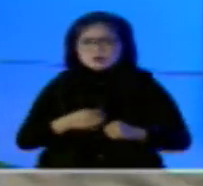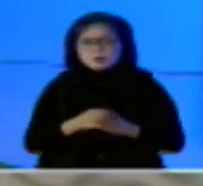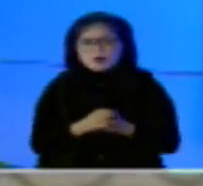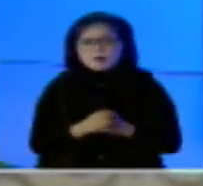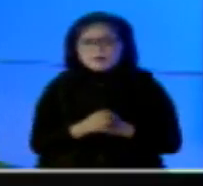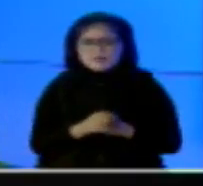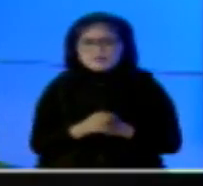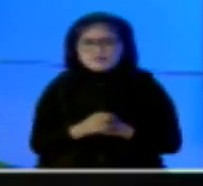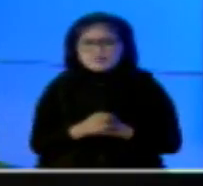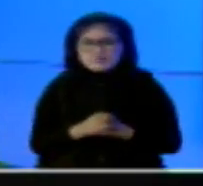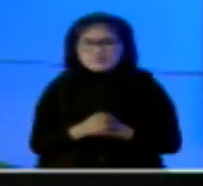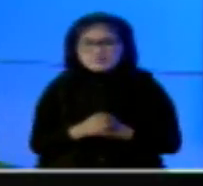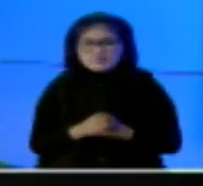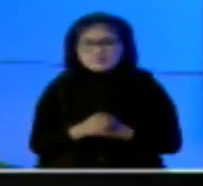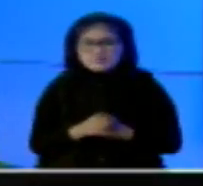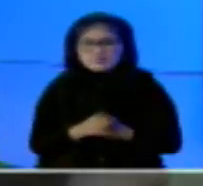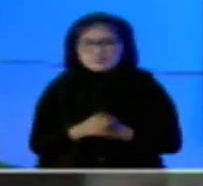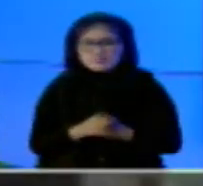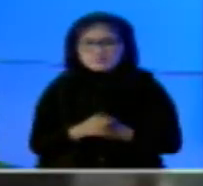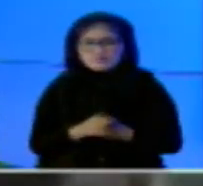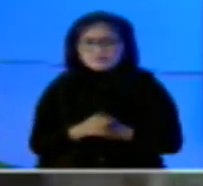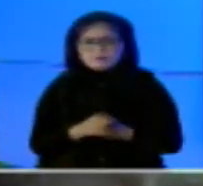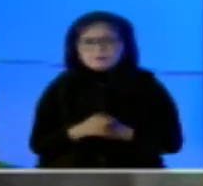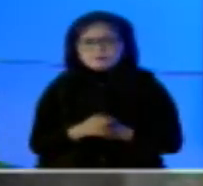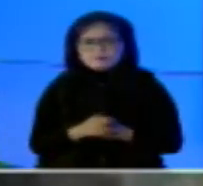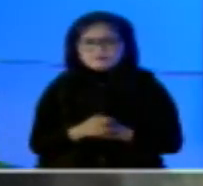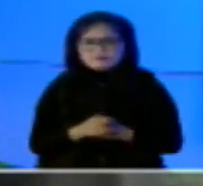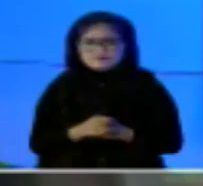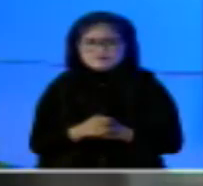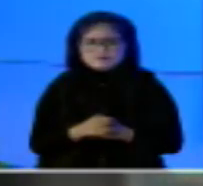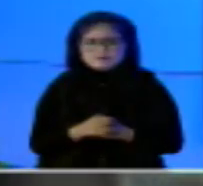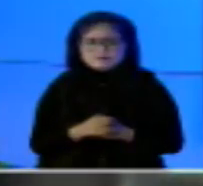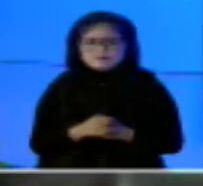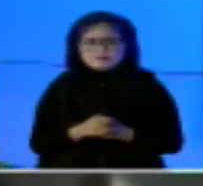Dari Hulu Sungai Tengah Kalimantan Selatan, Deni Yunus, iNews melaporkan.